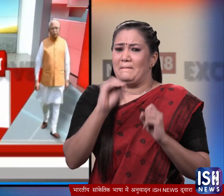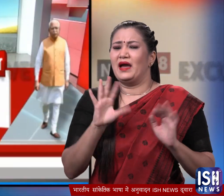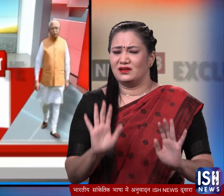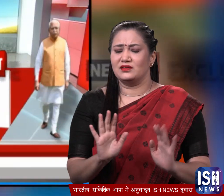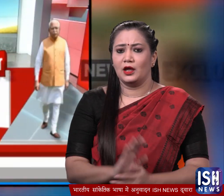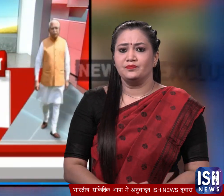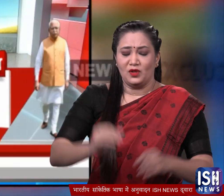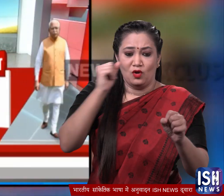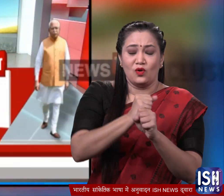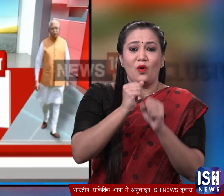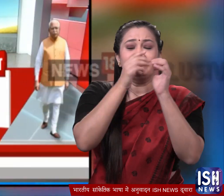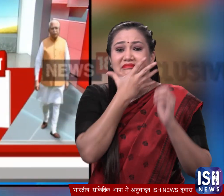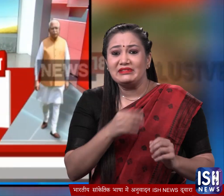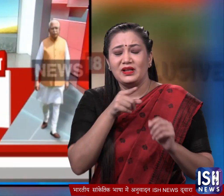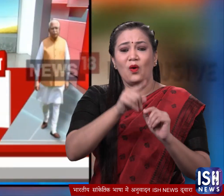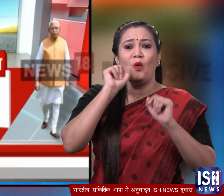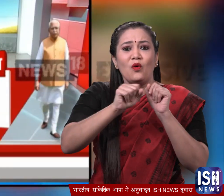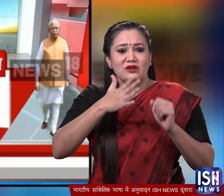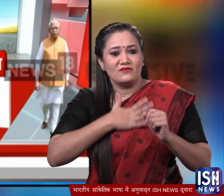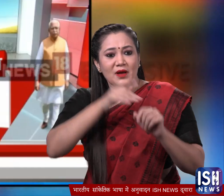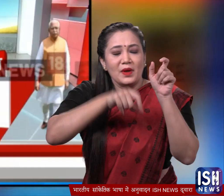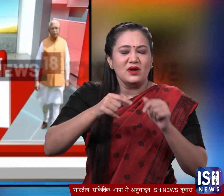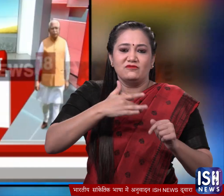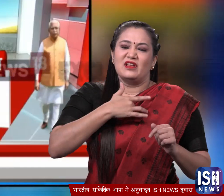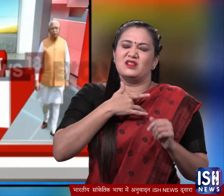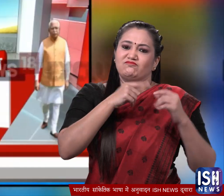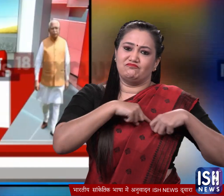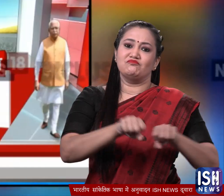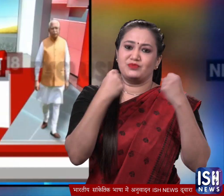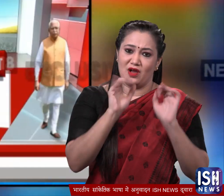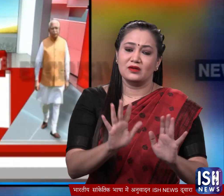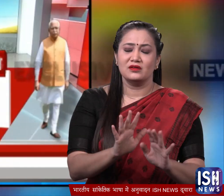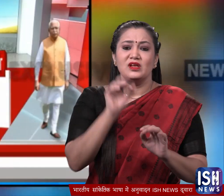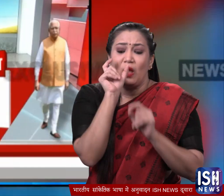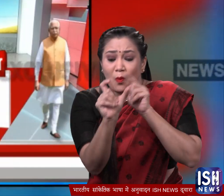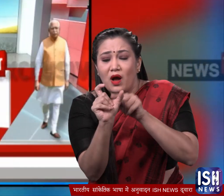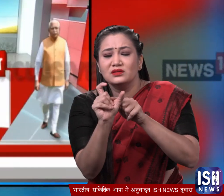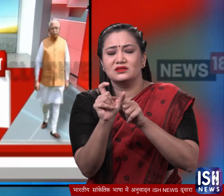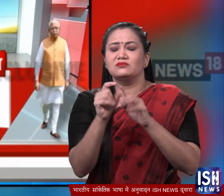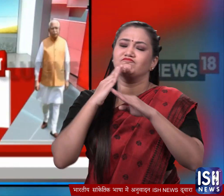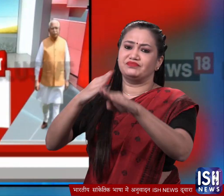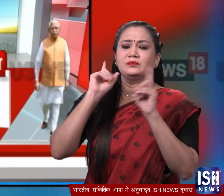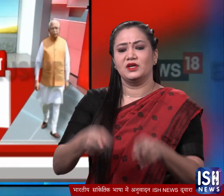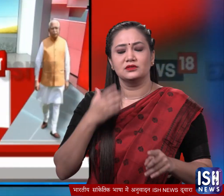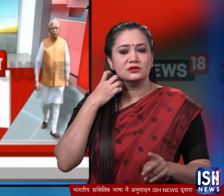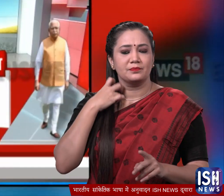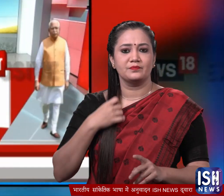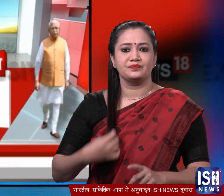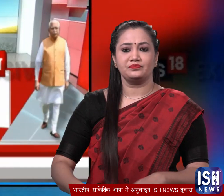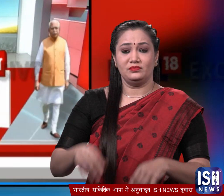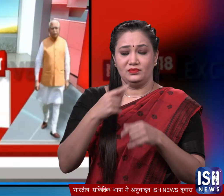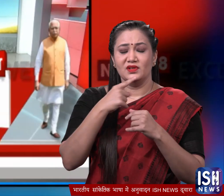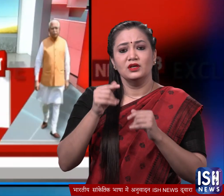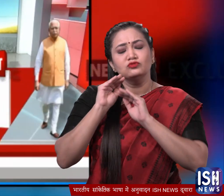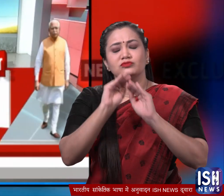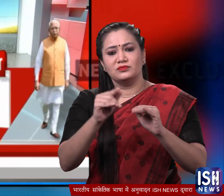निकलने से संत गोरखनाथ के अनुयायियों की भावनाओं को ठेस पहुंचती है, इसलिए इस शब्द पर बैन लगाया जाए।